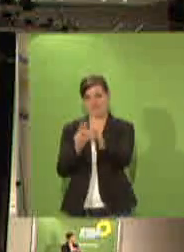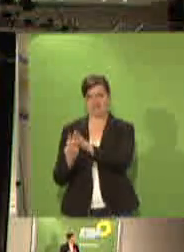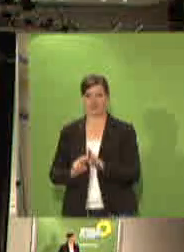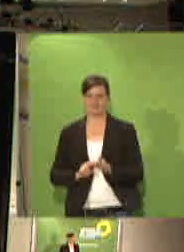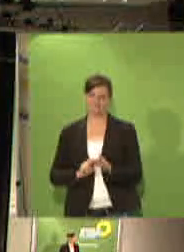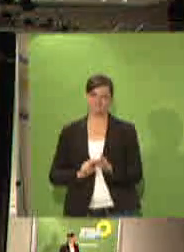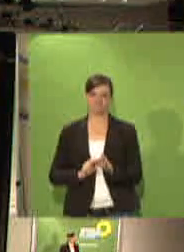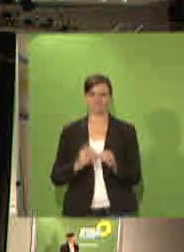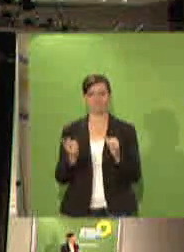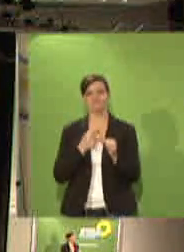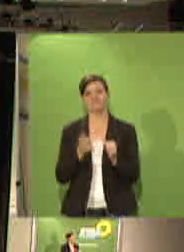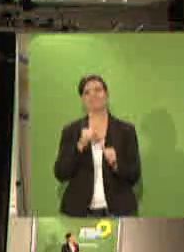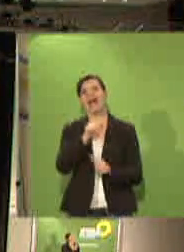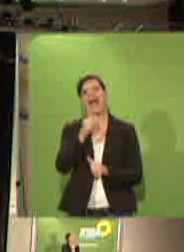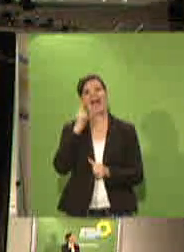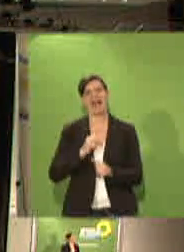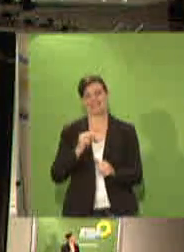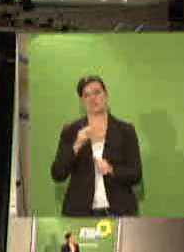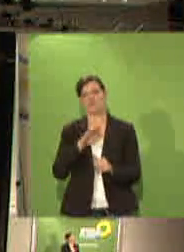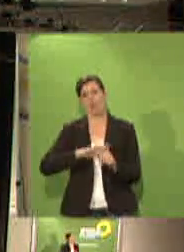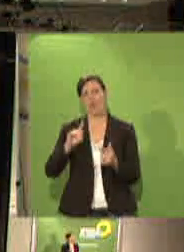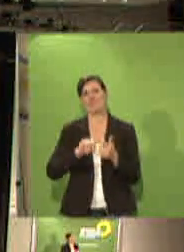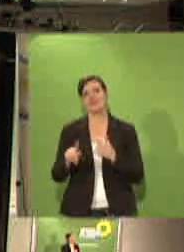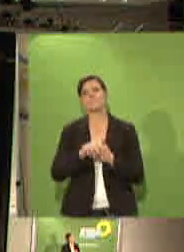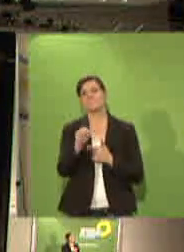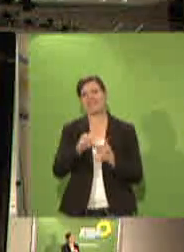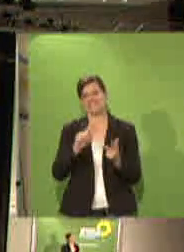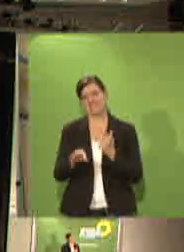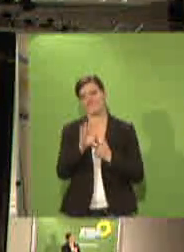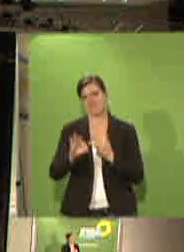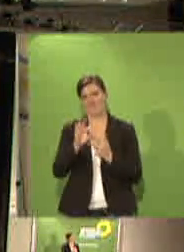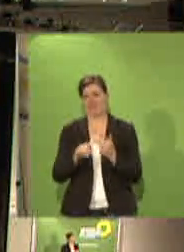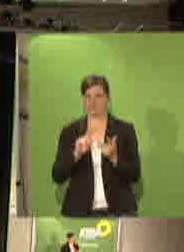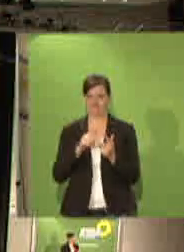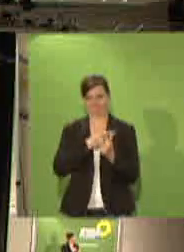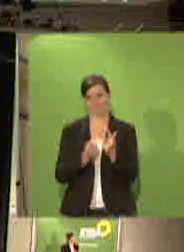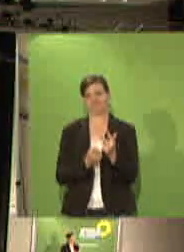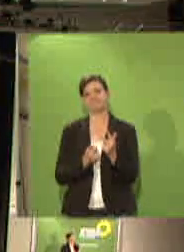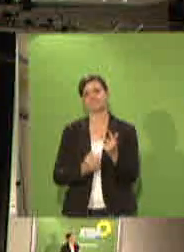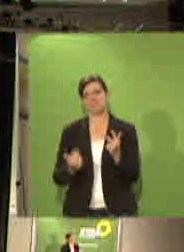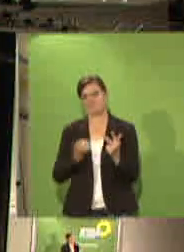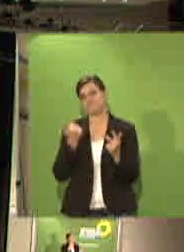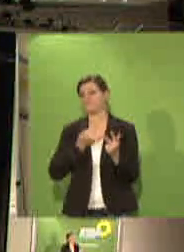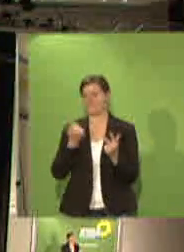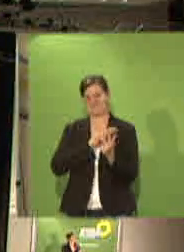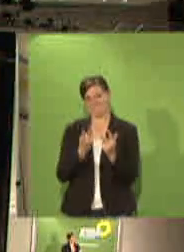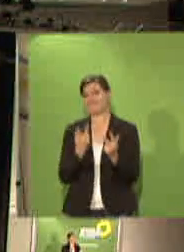Rathäuser gekommen sind, nämlich Aldenhofen, Merzenich und Fettweiß. Das ist sozusagen richtig, ja, richtig super.